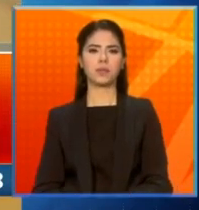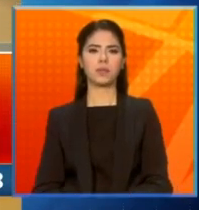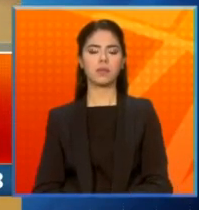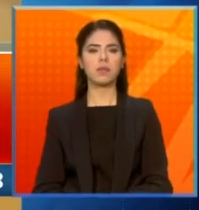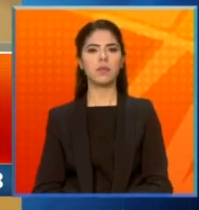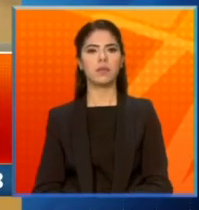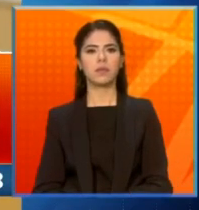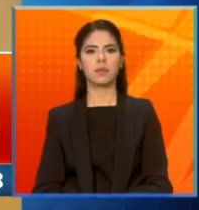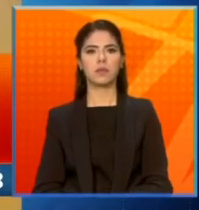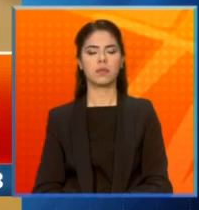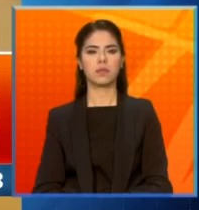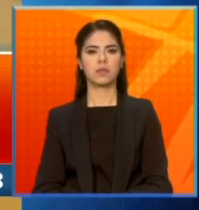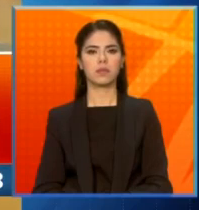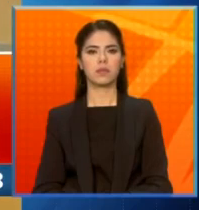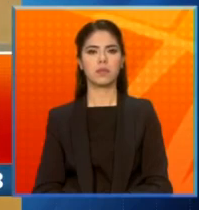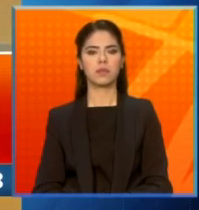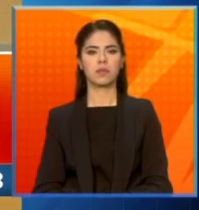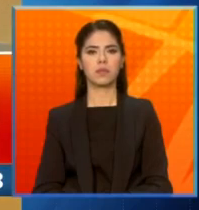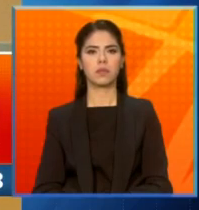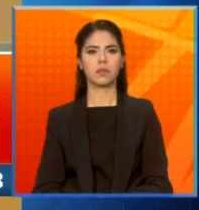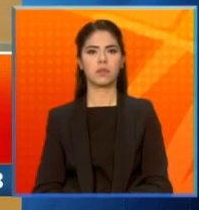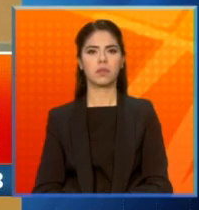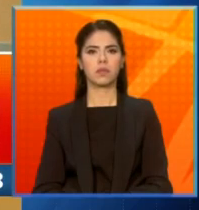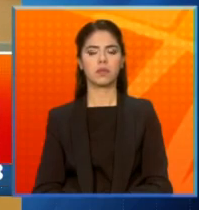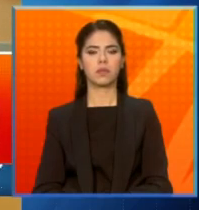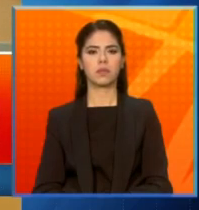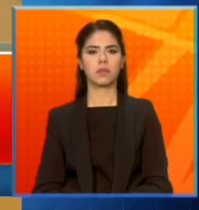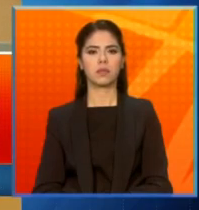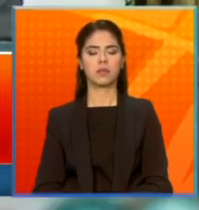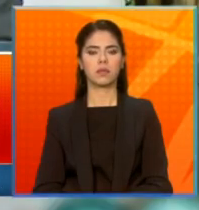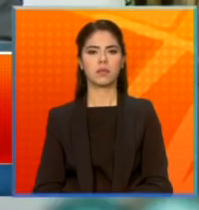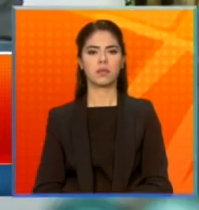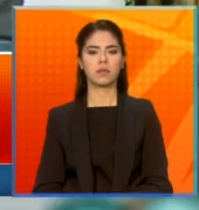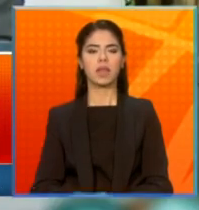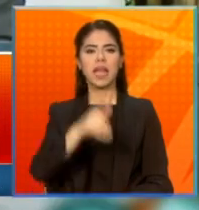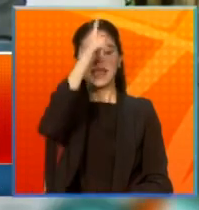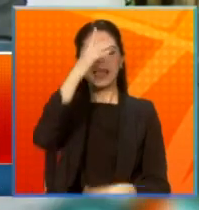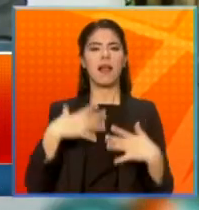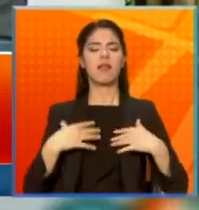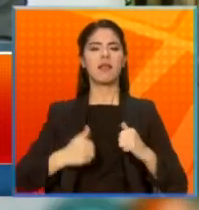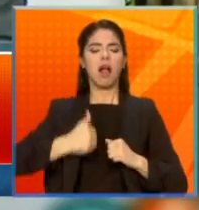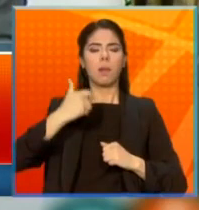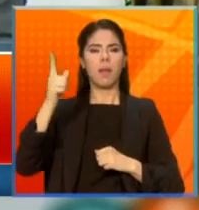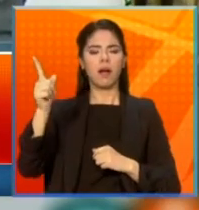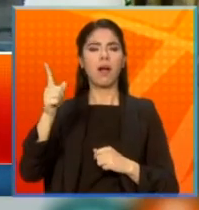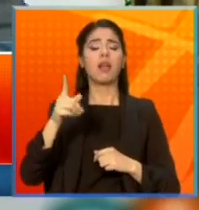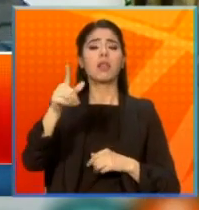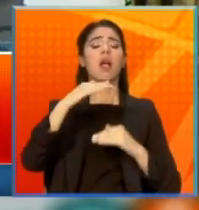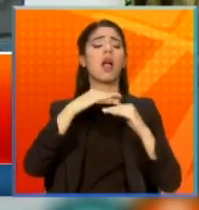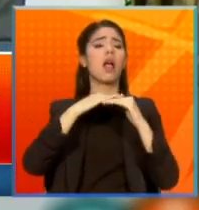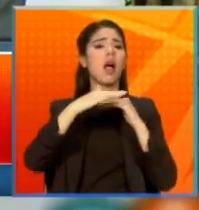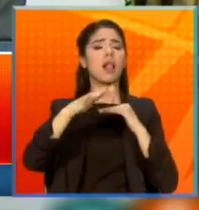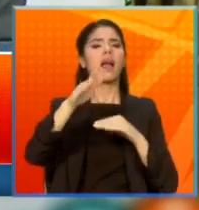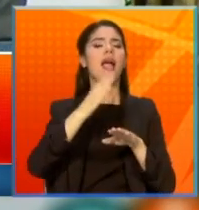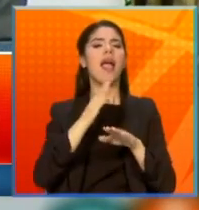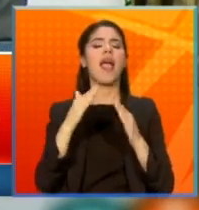علائمم رفع شد دوباره برگردم و خدمتگزاری به شما عزیزان رو İran Sağlık Bakanlığı halka evlerinizden